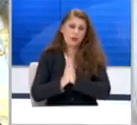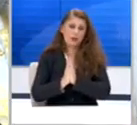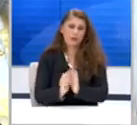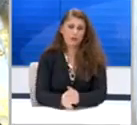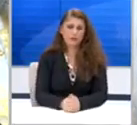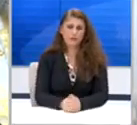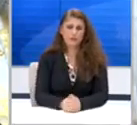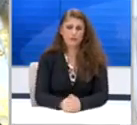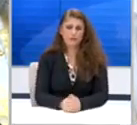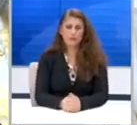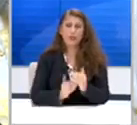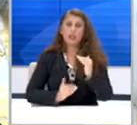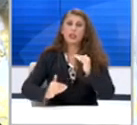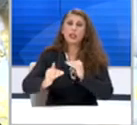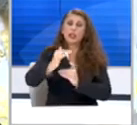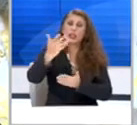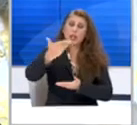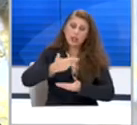δεηθώμεν.